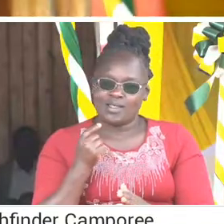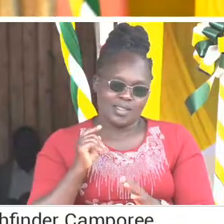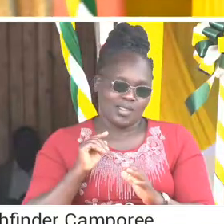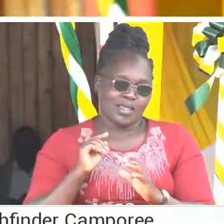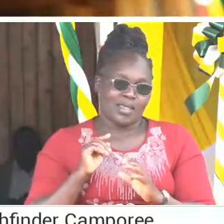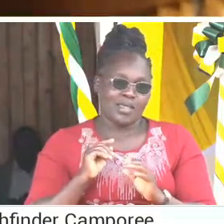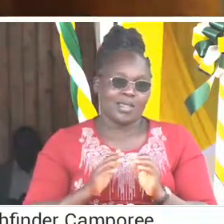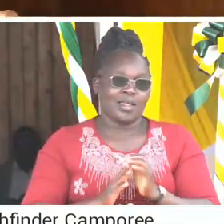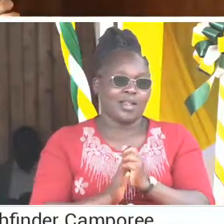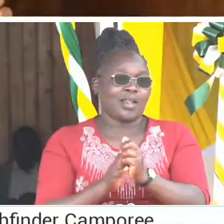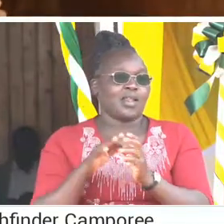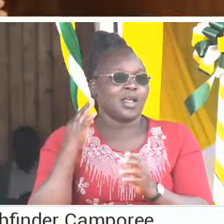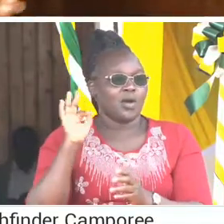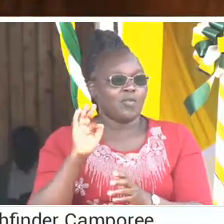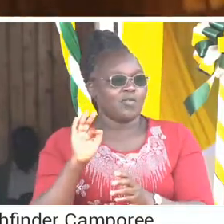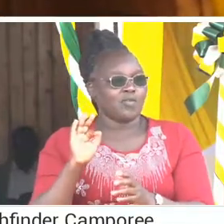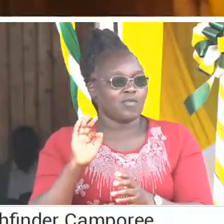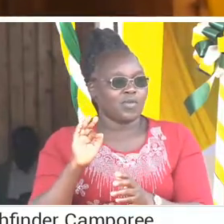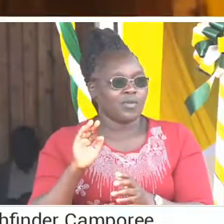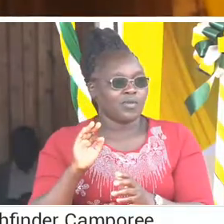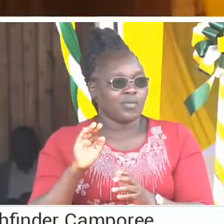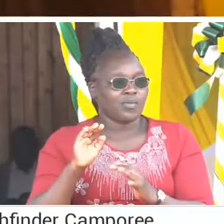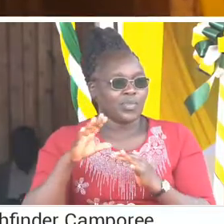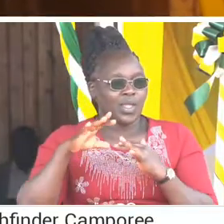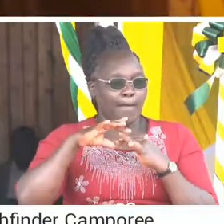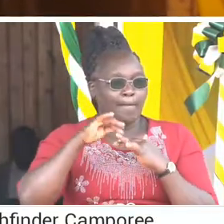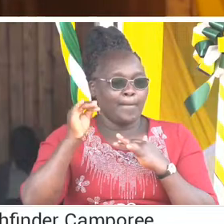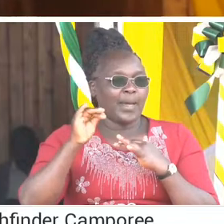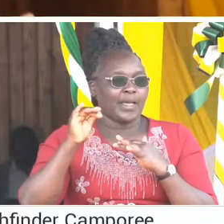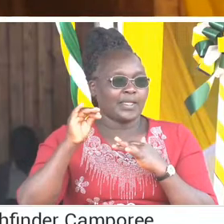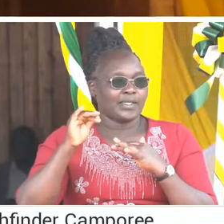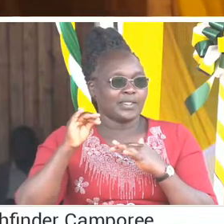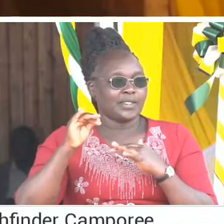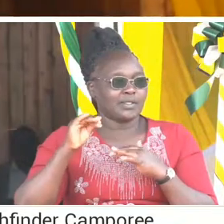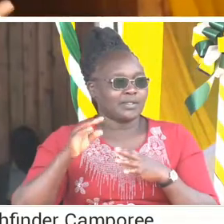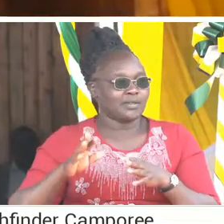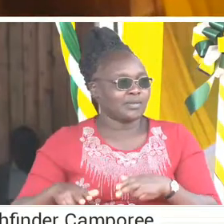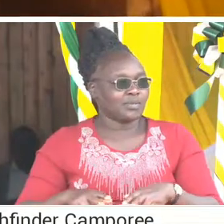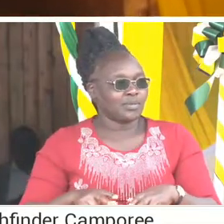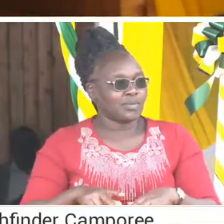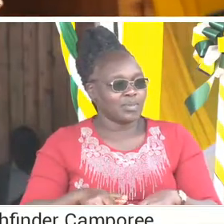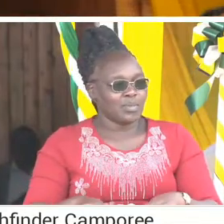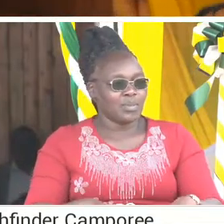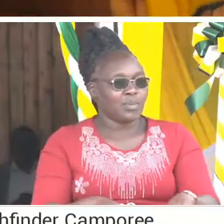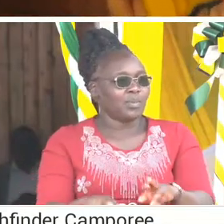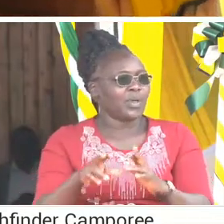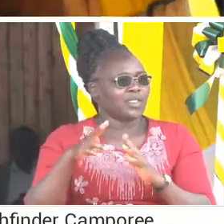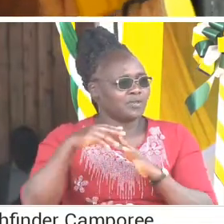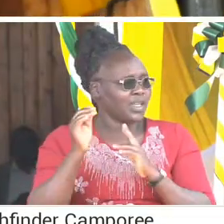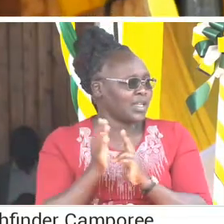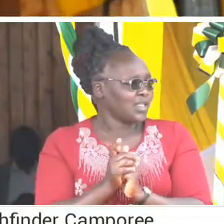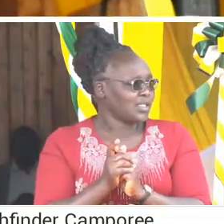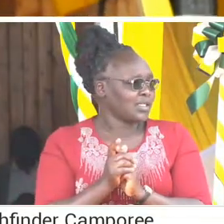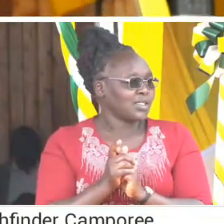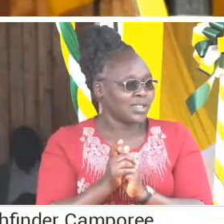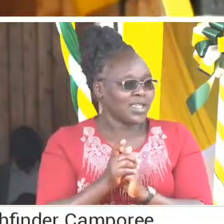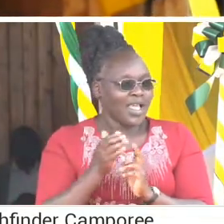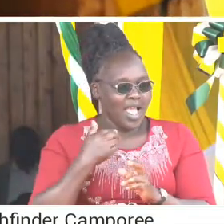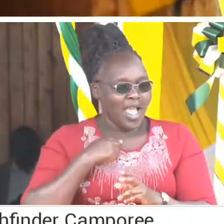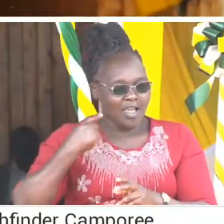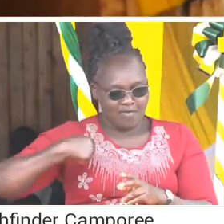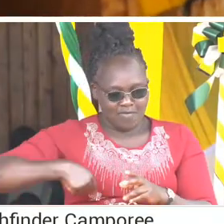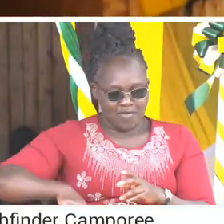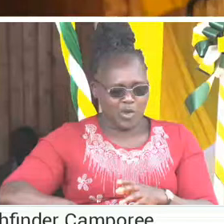West Rift Valley Field na amefaa kirasmi. Uzuri yake nguo zake ambazo zimetoka Uingereza